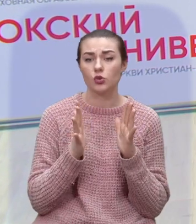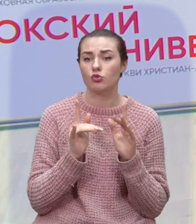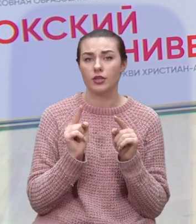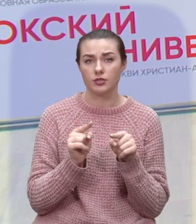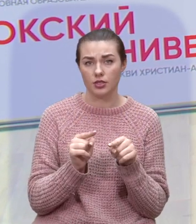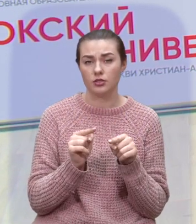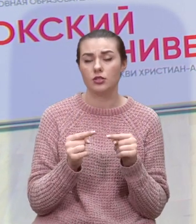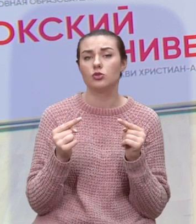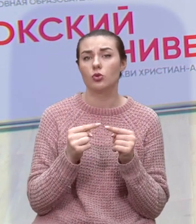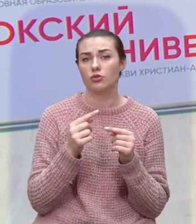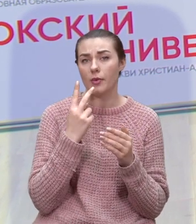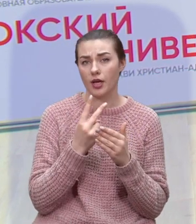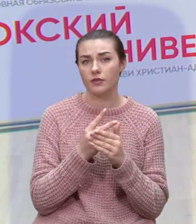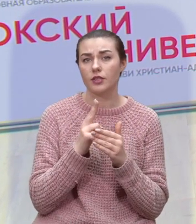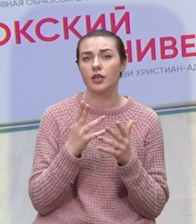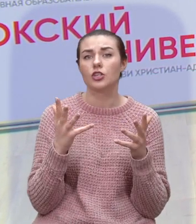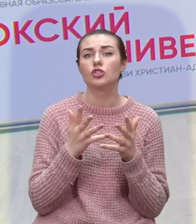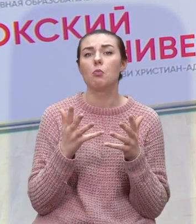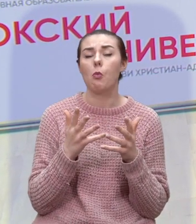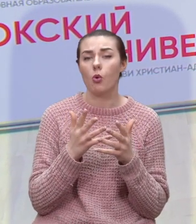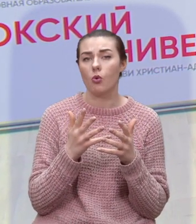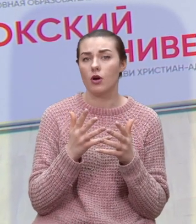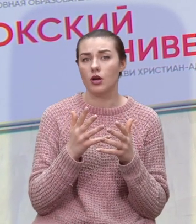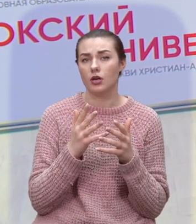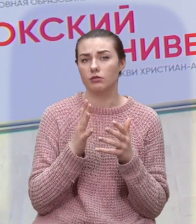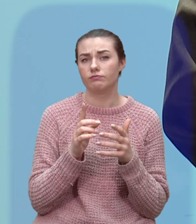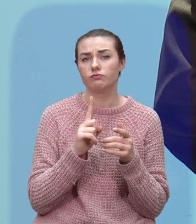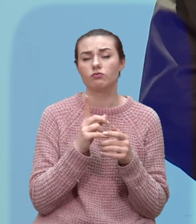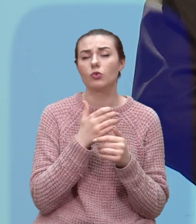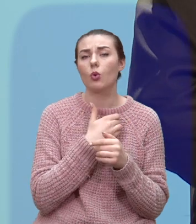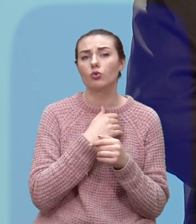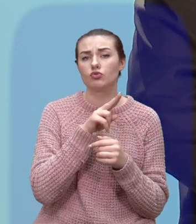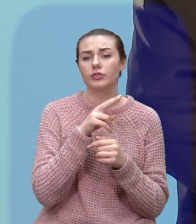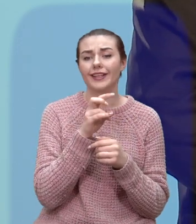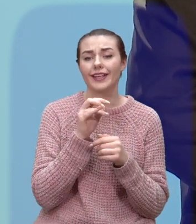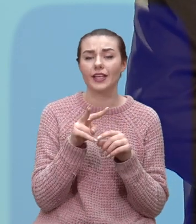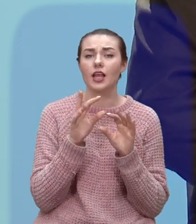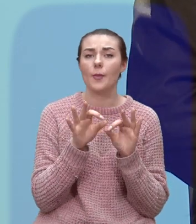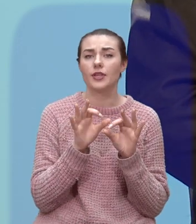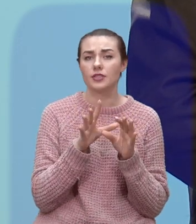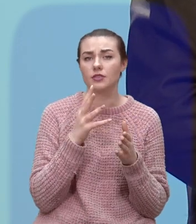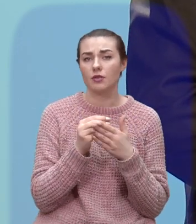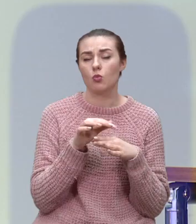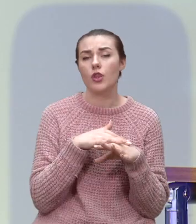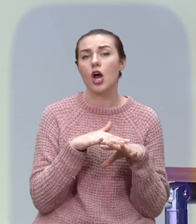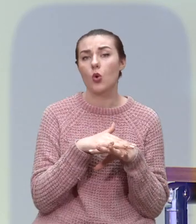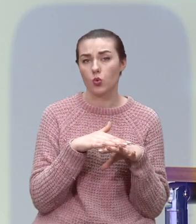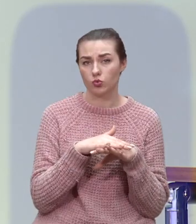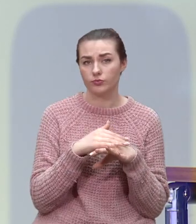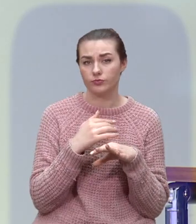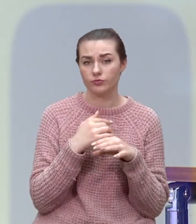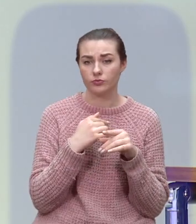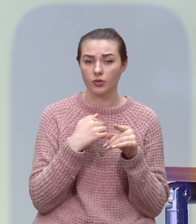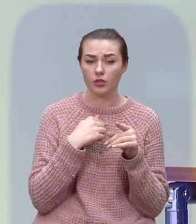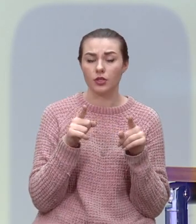раз не случайно здесь она четко показывает к чему клонит данил что он пытается объяснить своему народу и